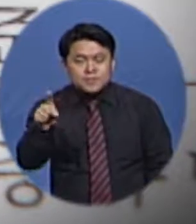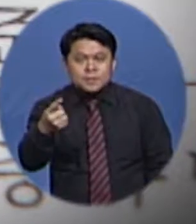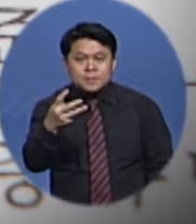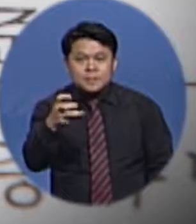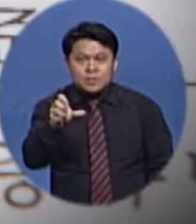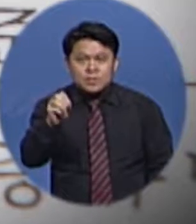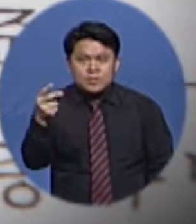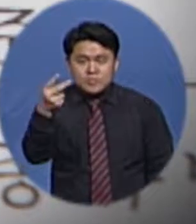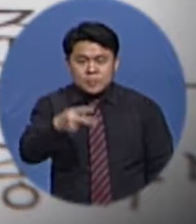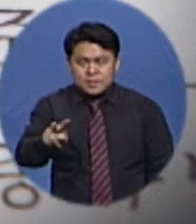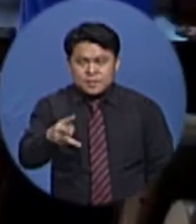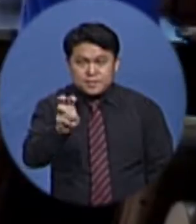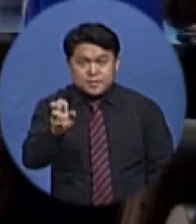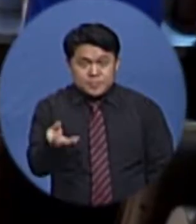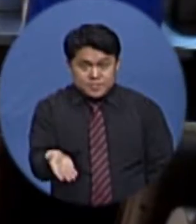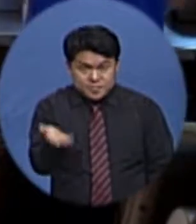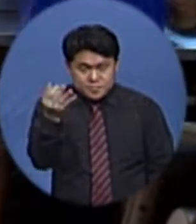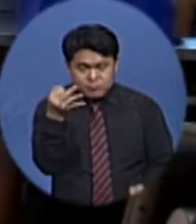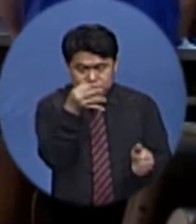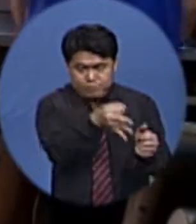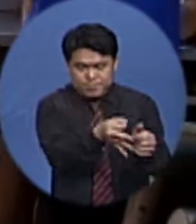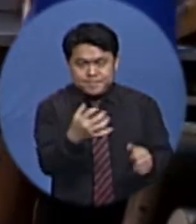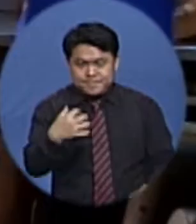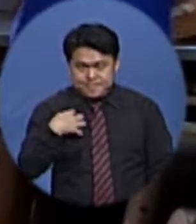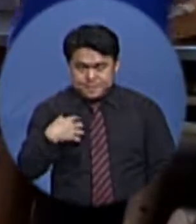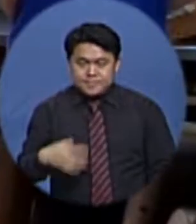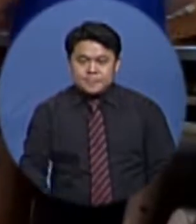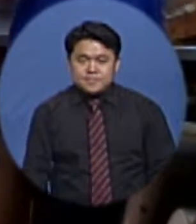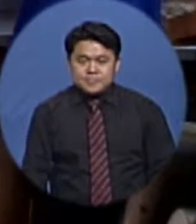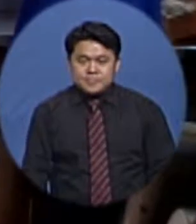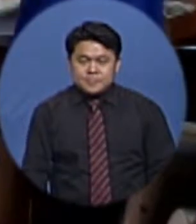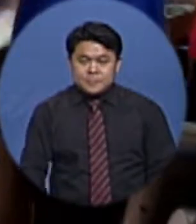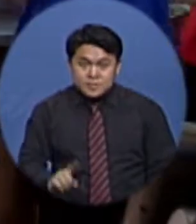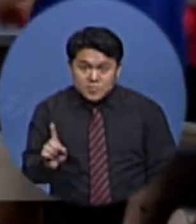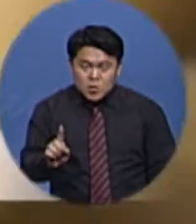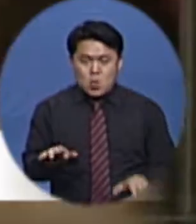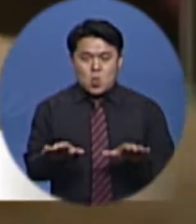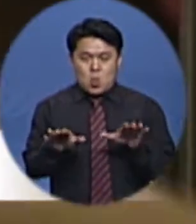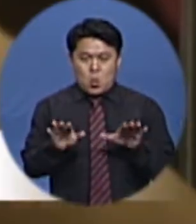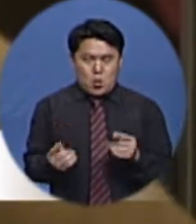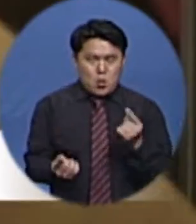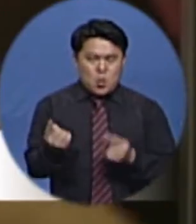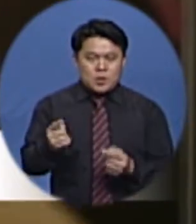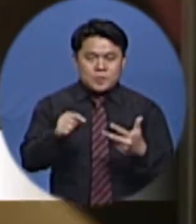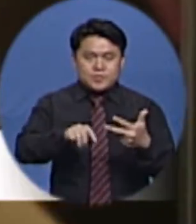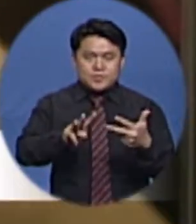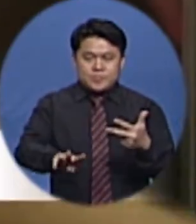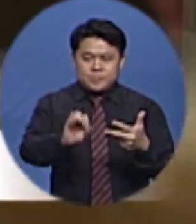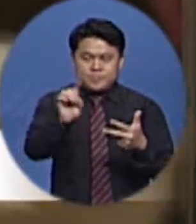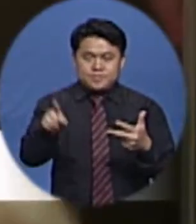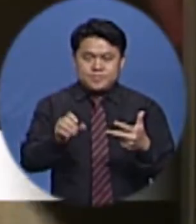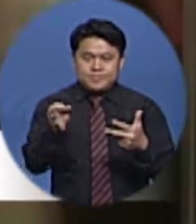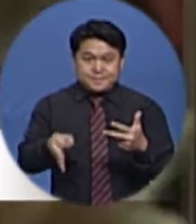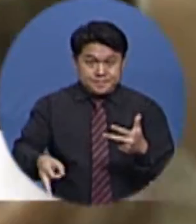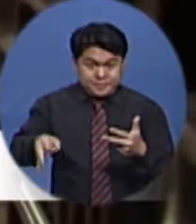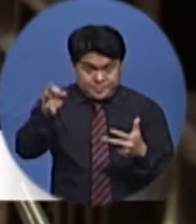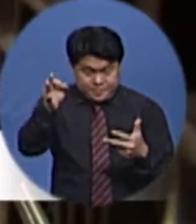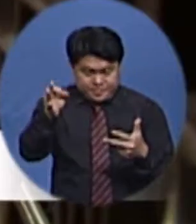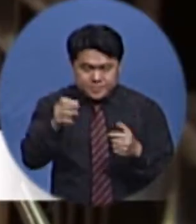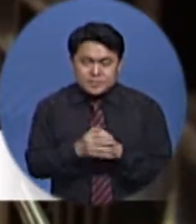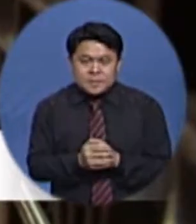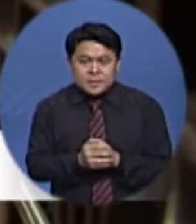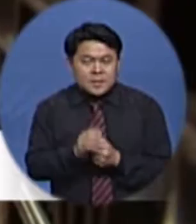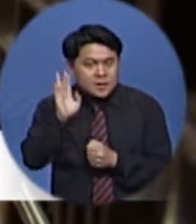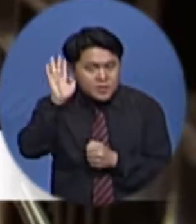135만 2,230원 이상을 지급해야 합니다. 이는 올해 대비 7.3% 인상된 것으로